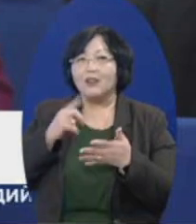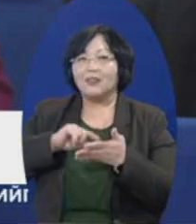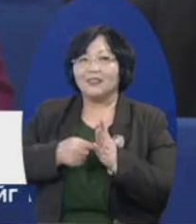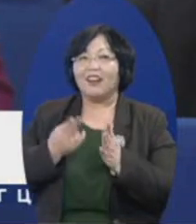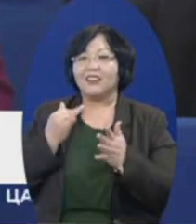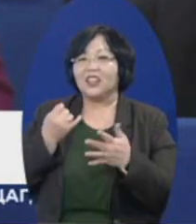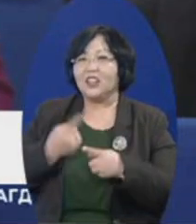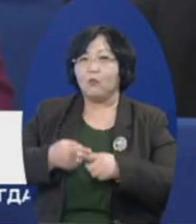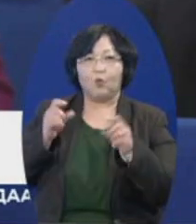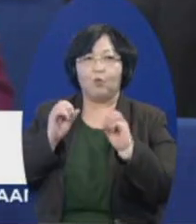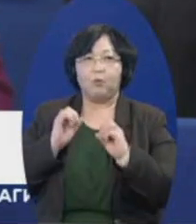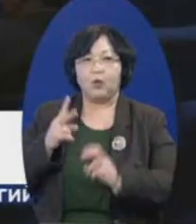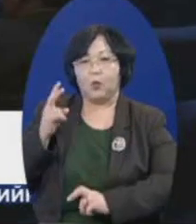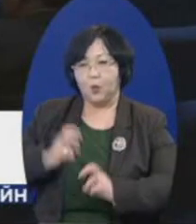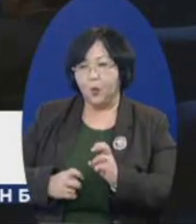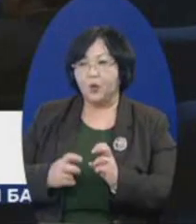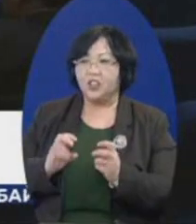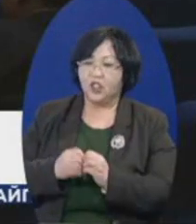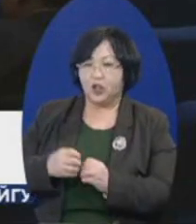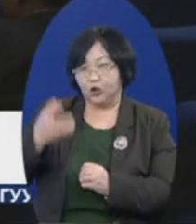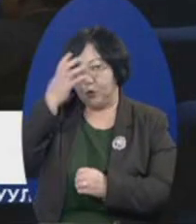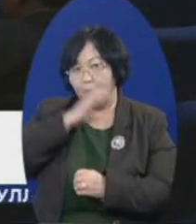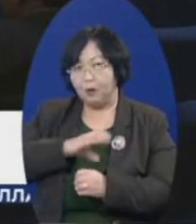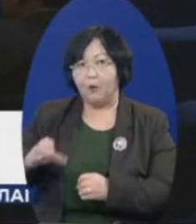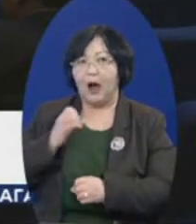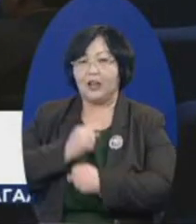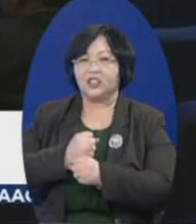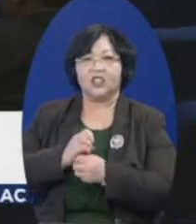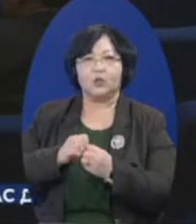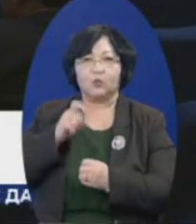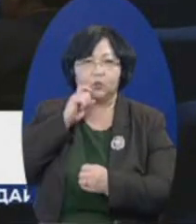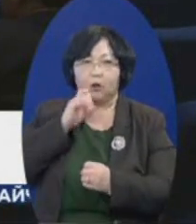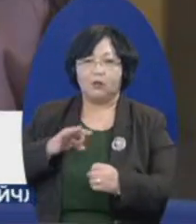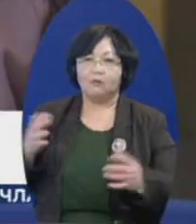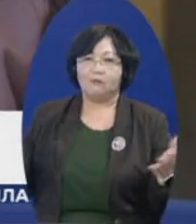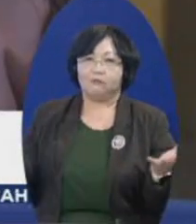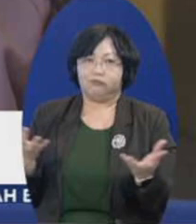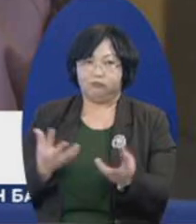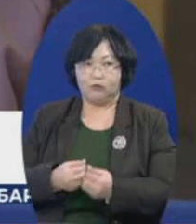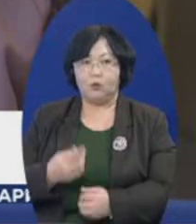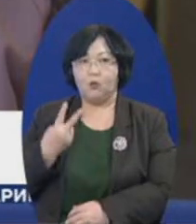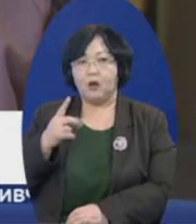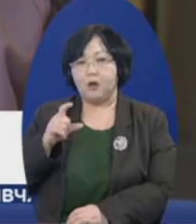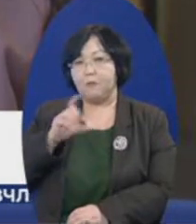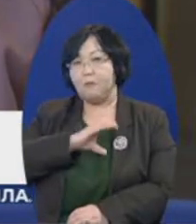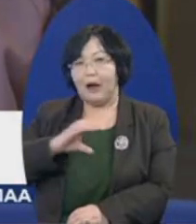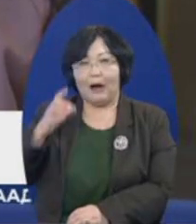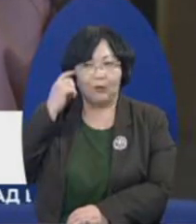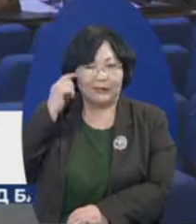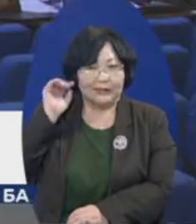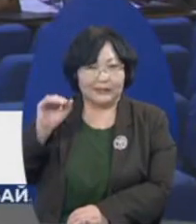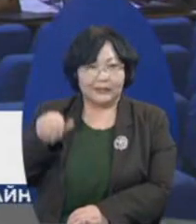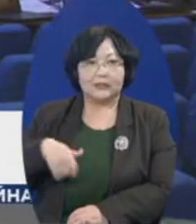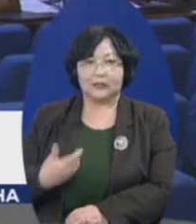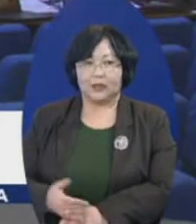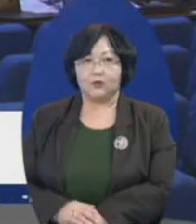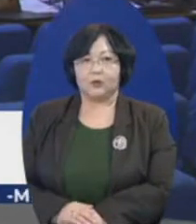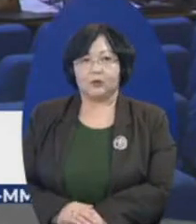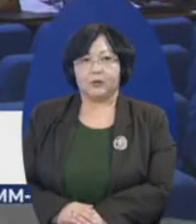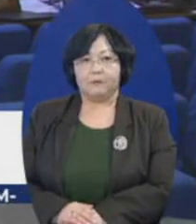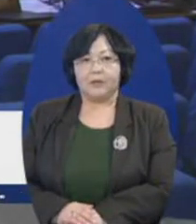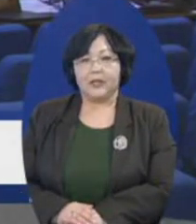үйлчилгээ эрхлэгчид болон төрийн байгууллагууд ажиллах ажиллах болж байгааг Монголын үйлдвэрчний өвлийн албанаас санал байна. Энэ цалин